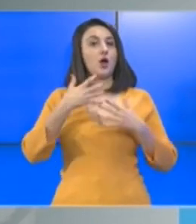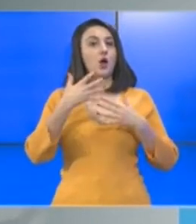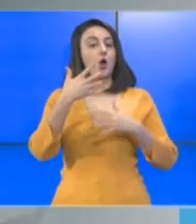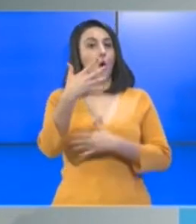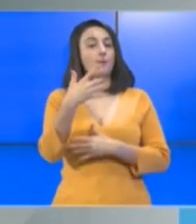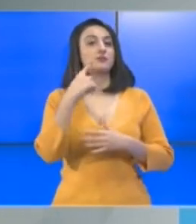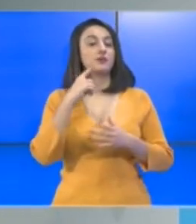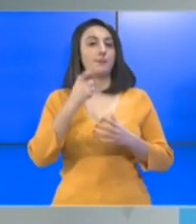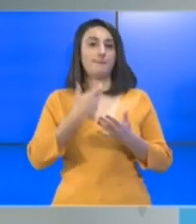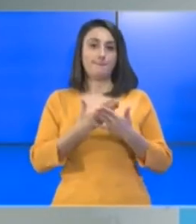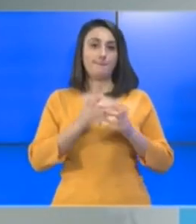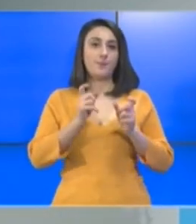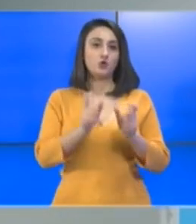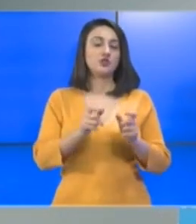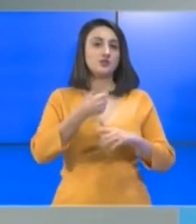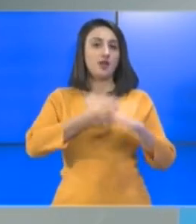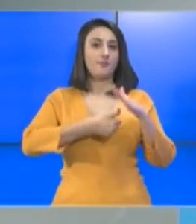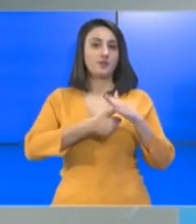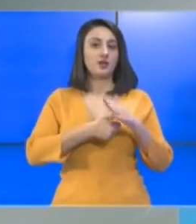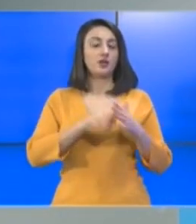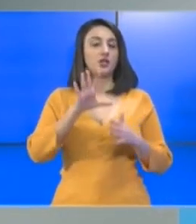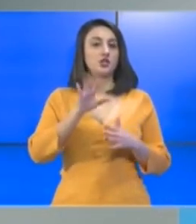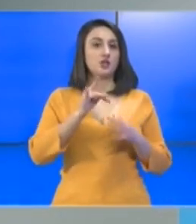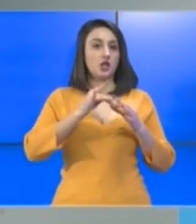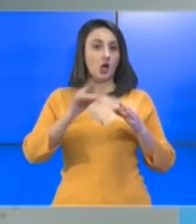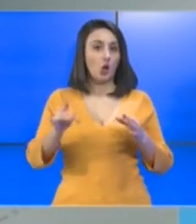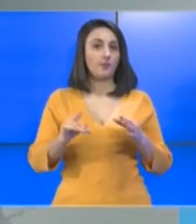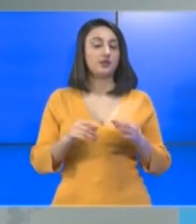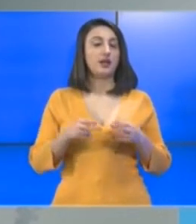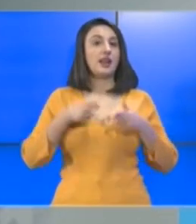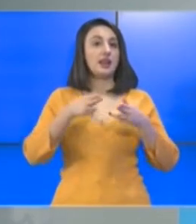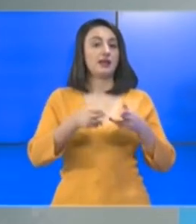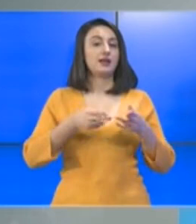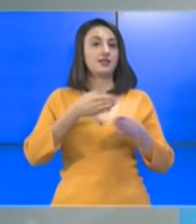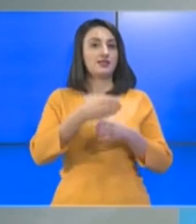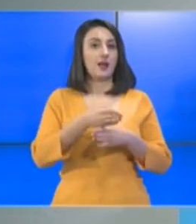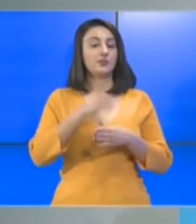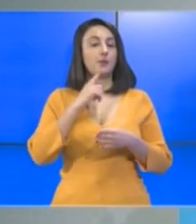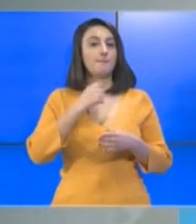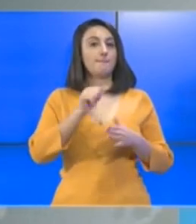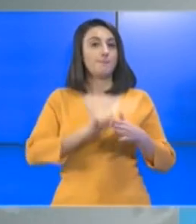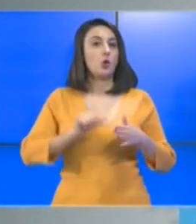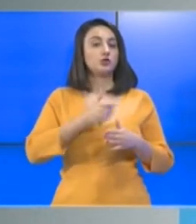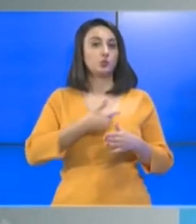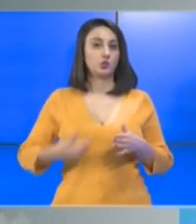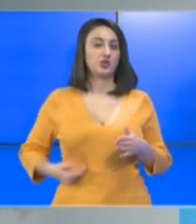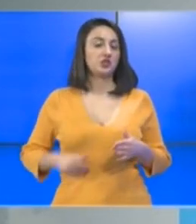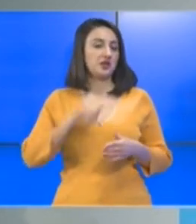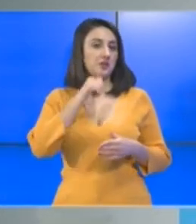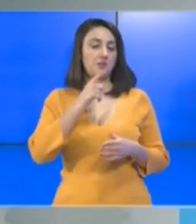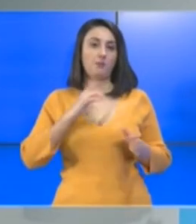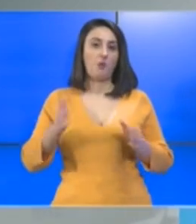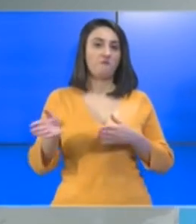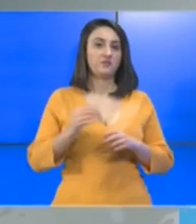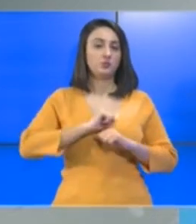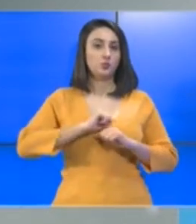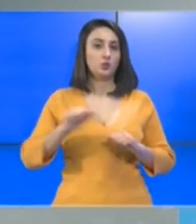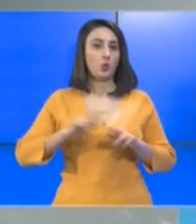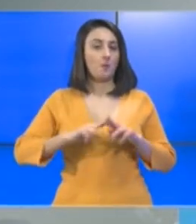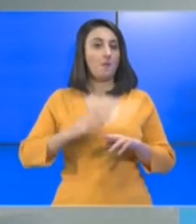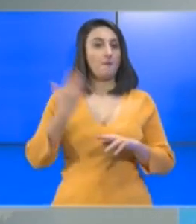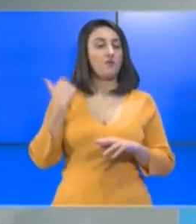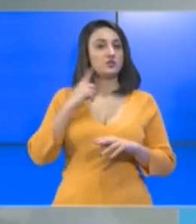să protejez capitala, 50 de kilometri în linie dreaptă ai Ploieștiului spre București sunt nimic pe un vânt puternic, cum am